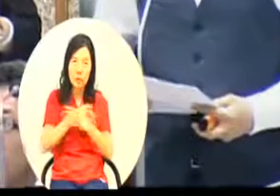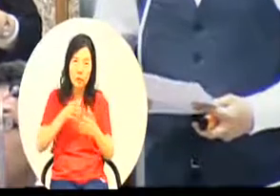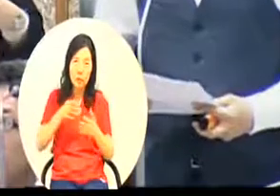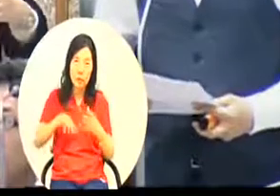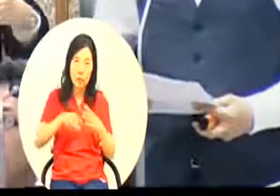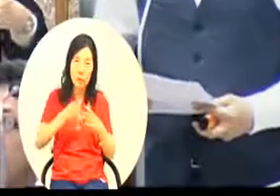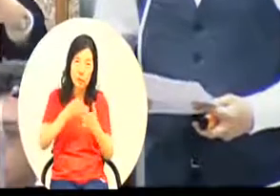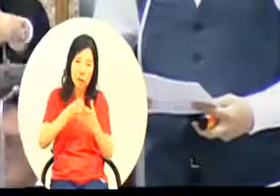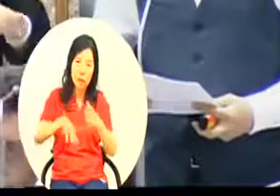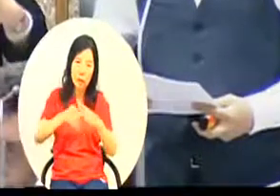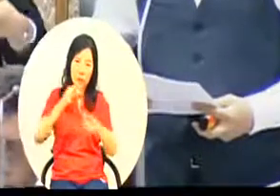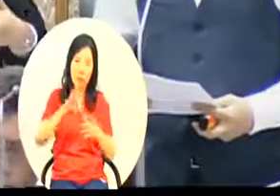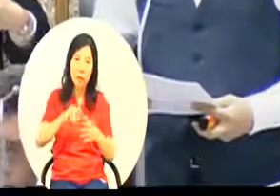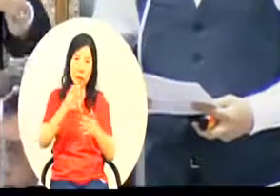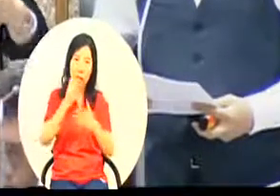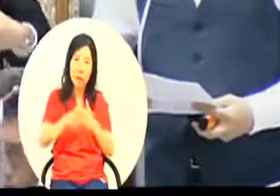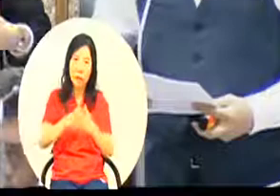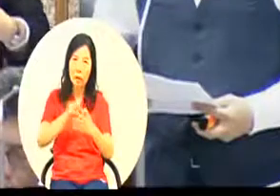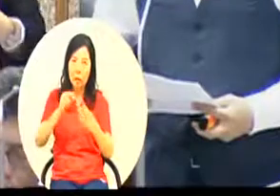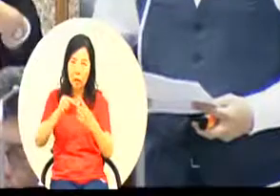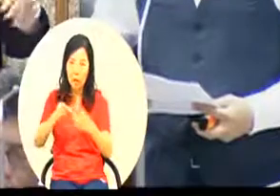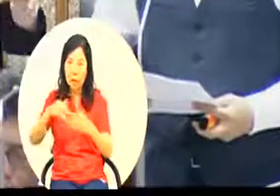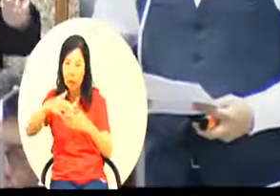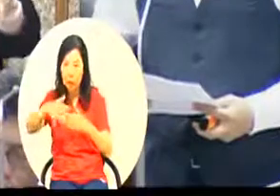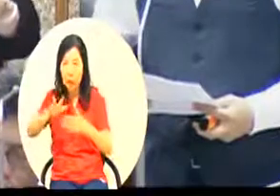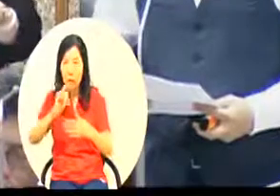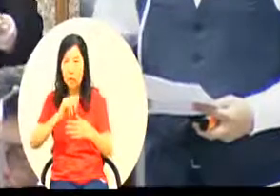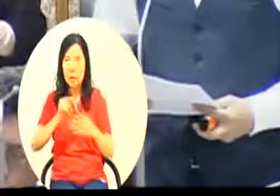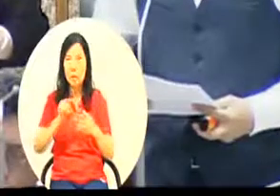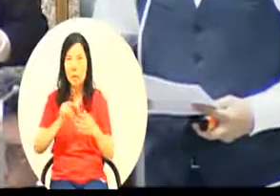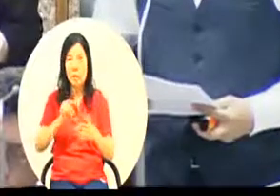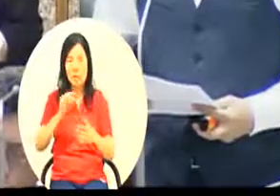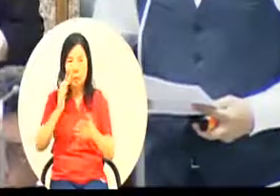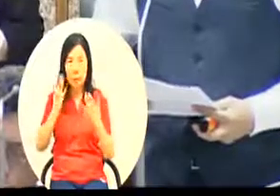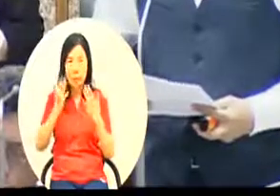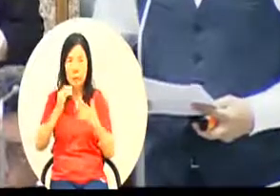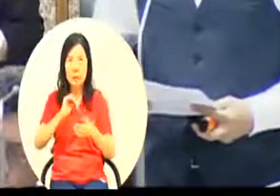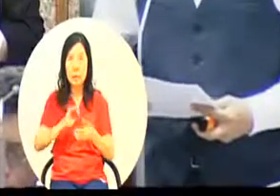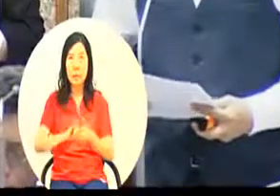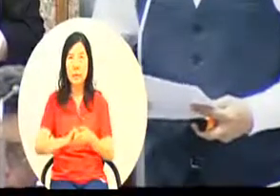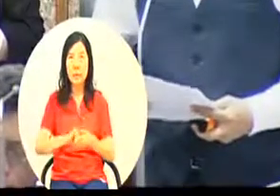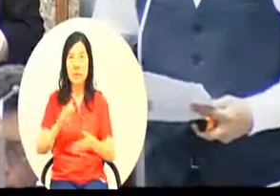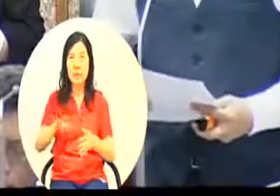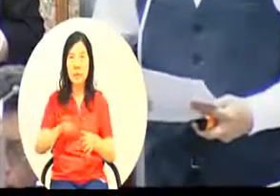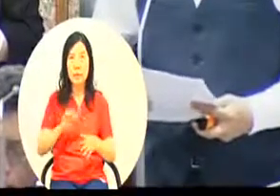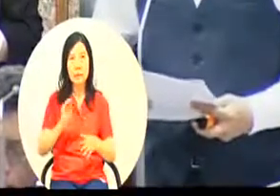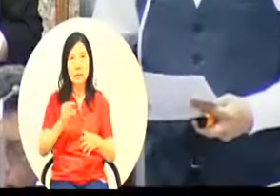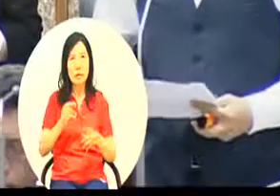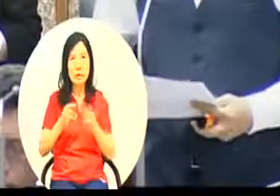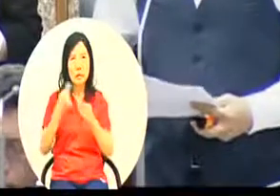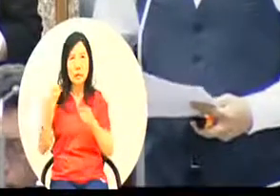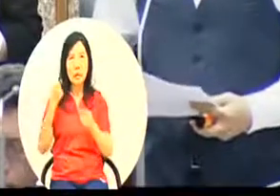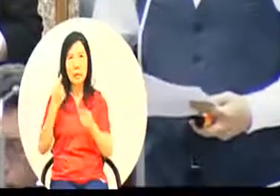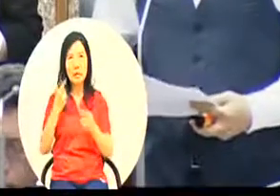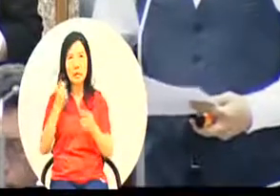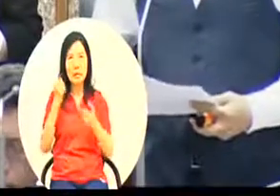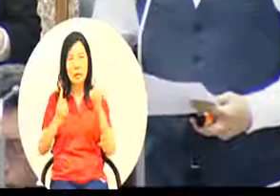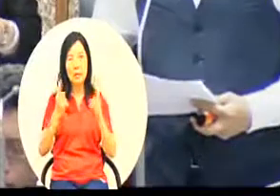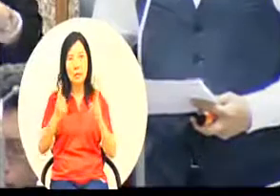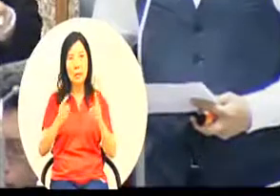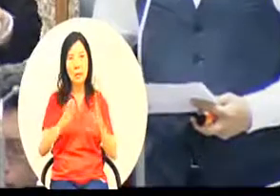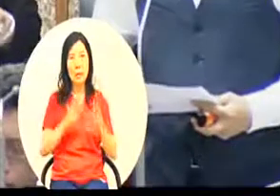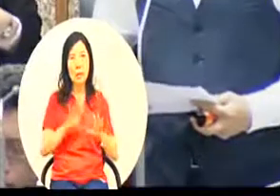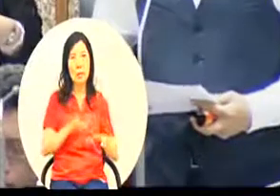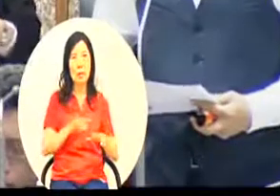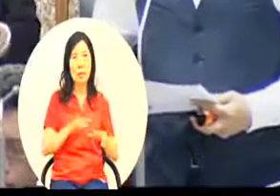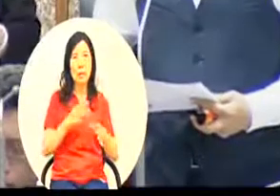留下的位置出来看第二阶段，这样子的话，好像定位比较清楚哦。 对。 可是跟去年以前的做法比较来讲，也是